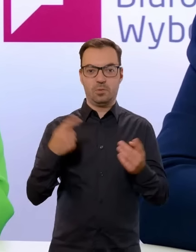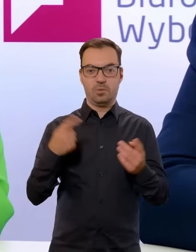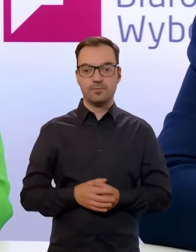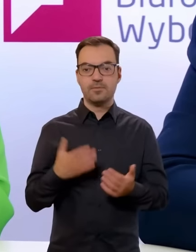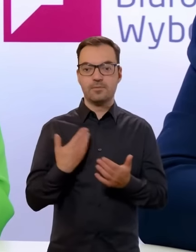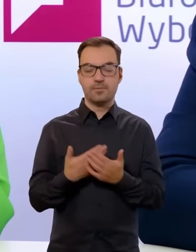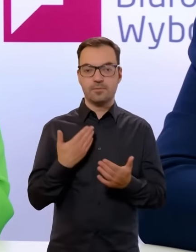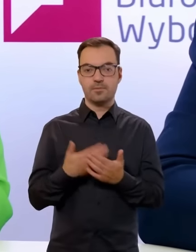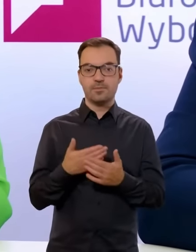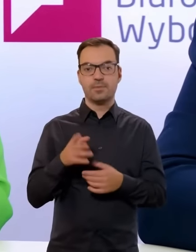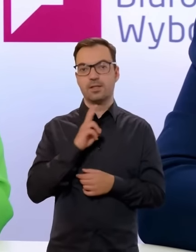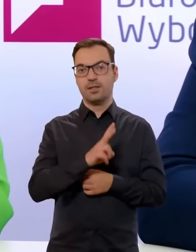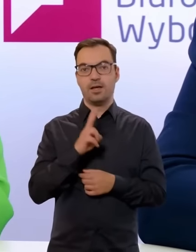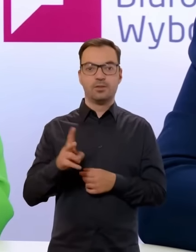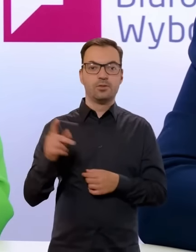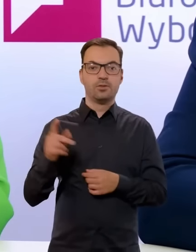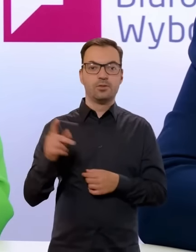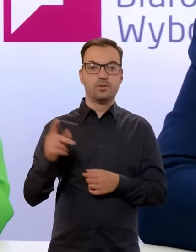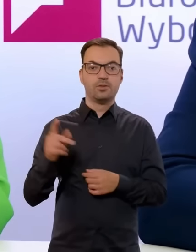z tym, no każdy musi